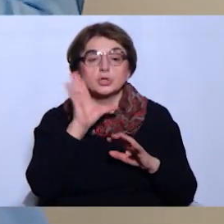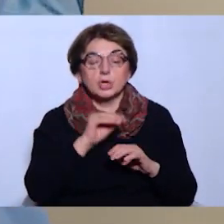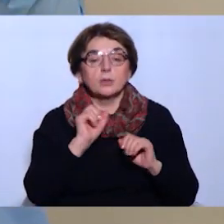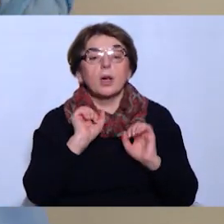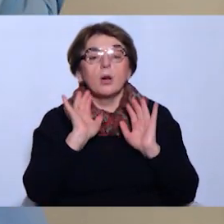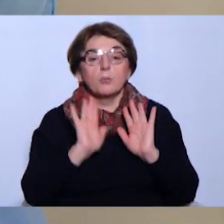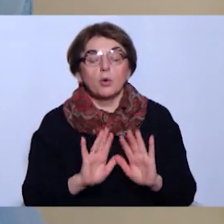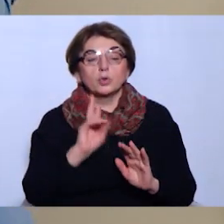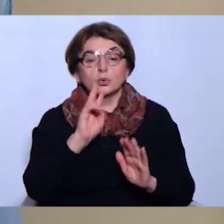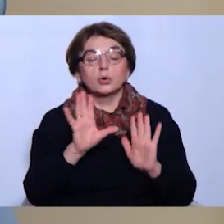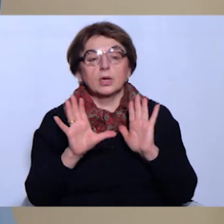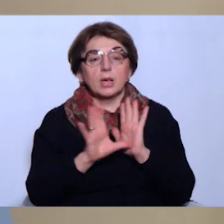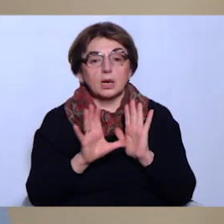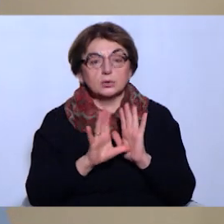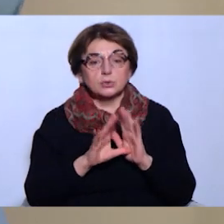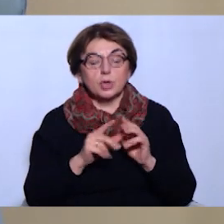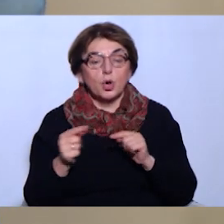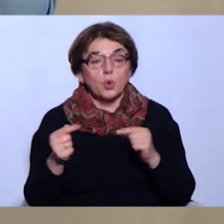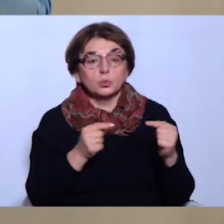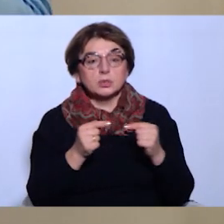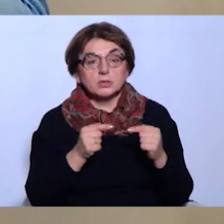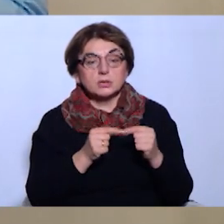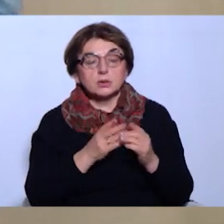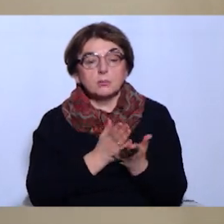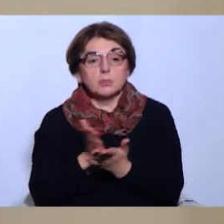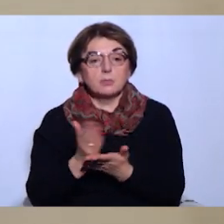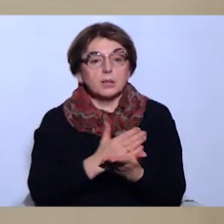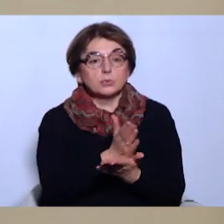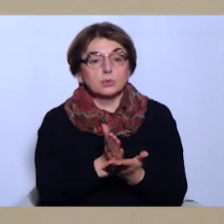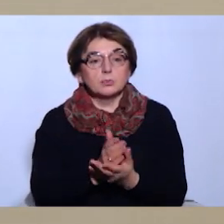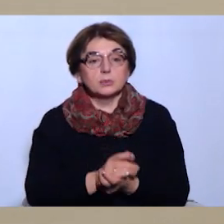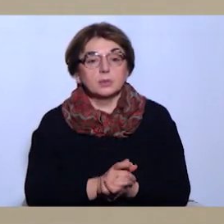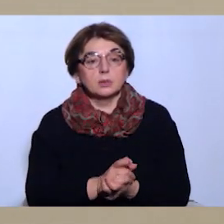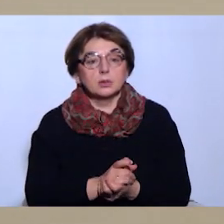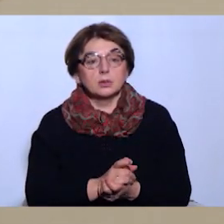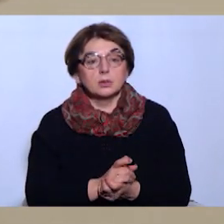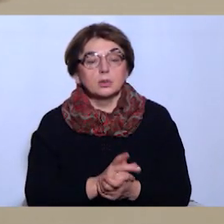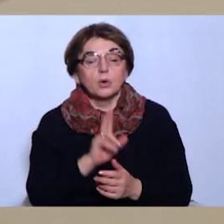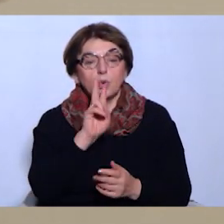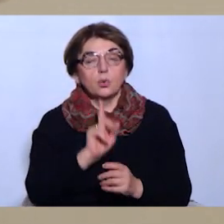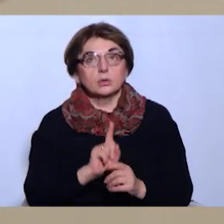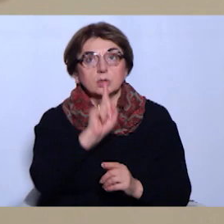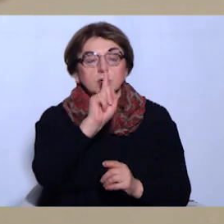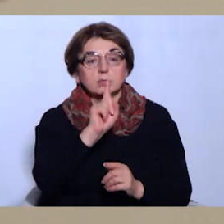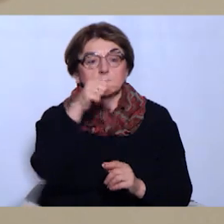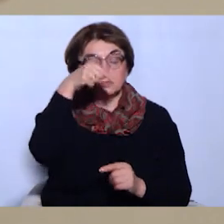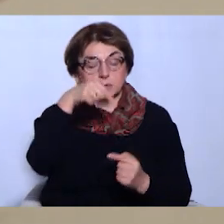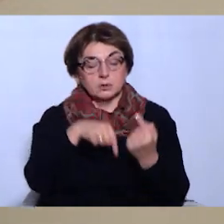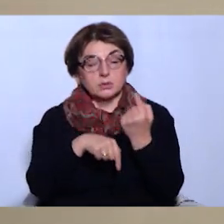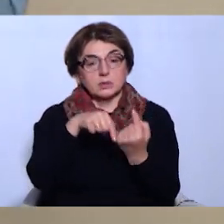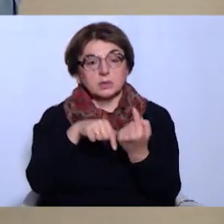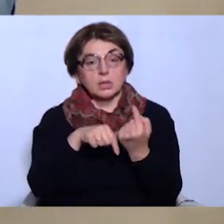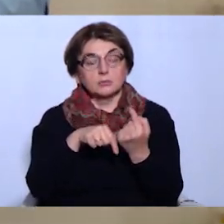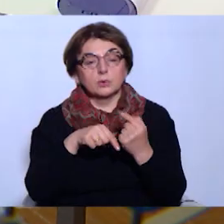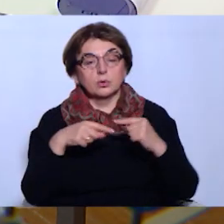შესაძლებელია მოთავსდეს მხოლოდ 2 ელექტრონი და ურთიერთ საწინააღმდეგო მიმართულებით. მას ასე ჩავწერთ 2S-ს, რომელთაც